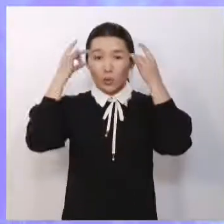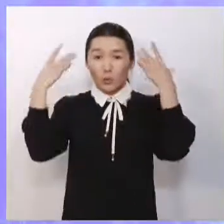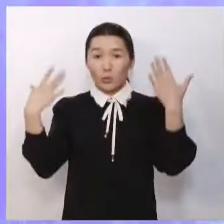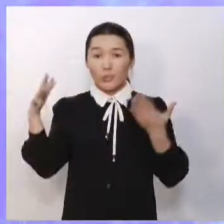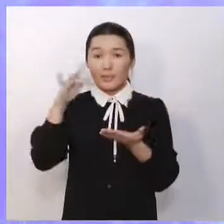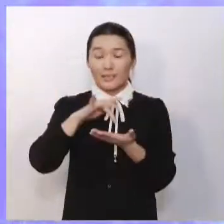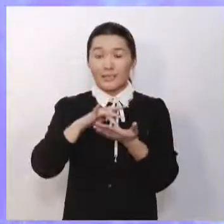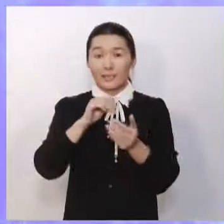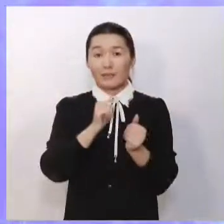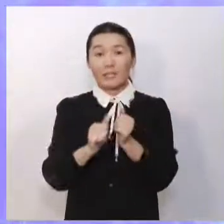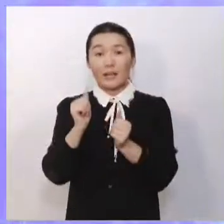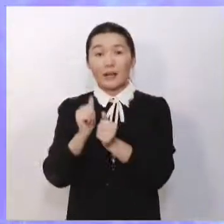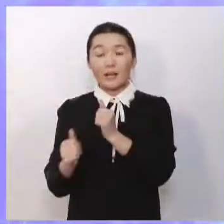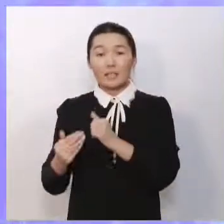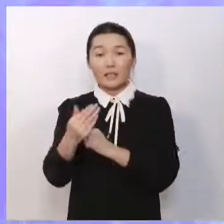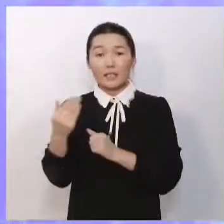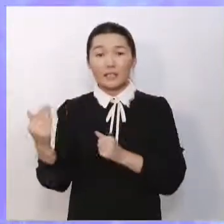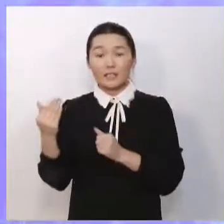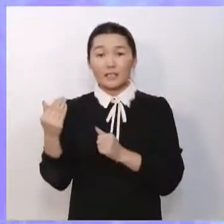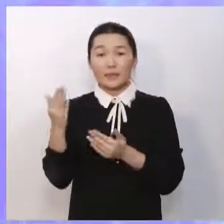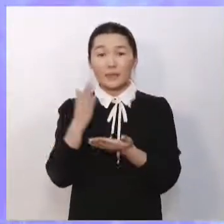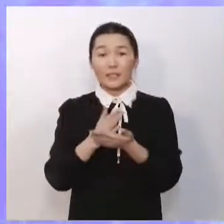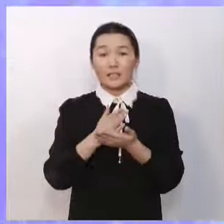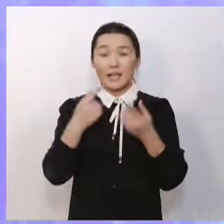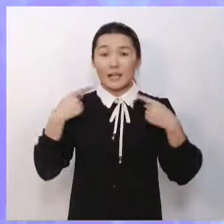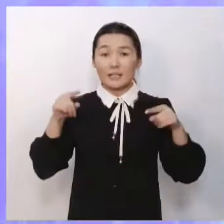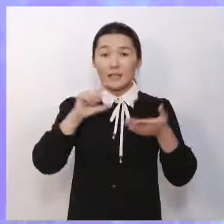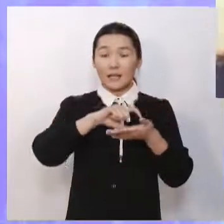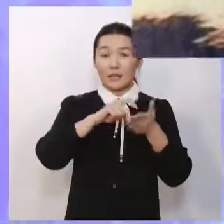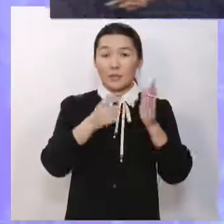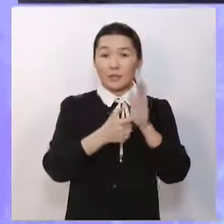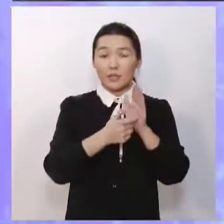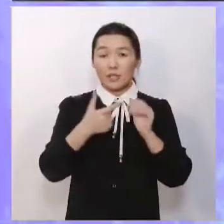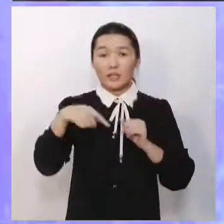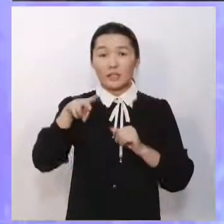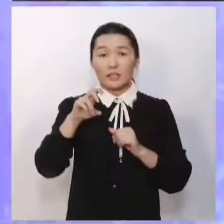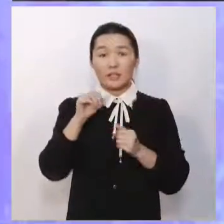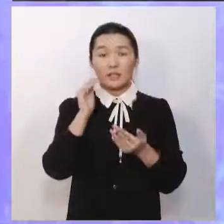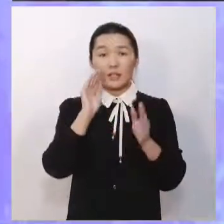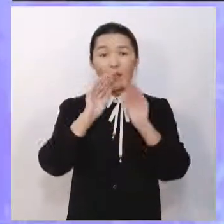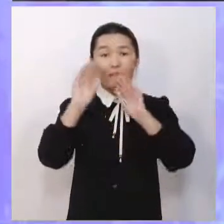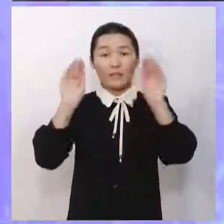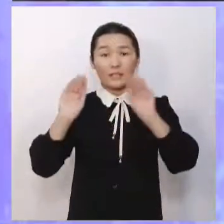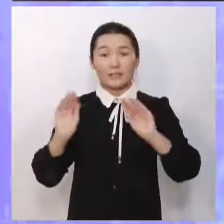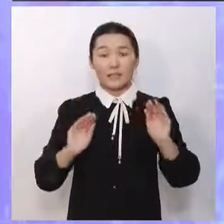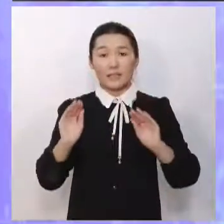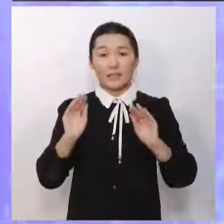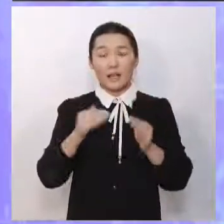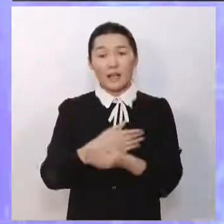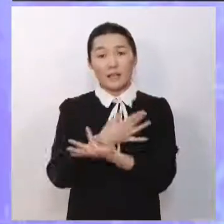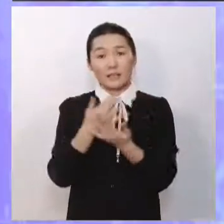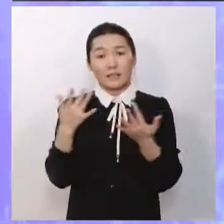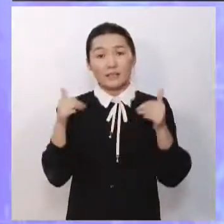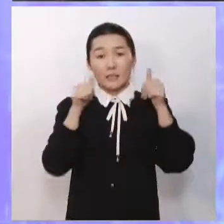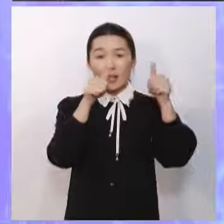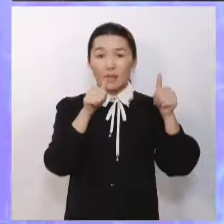них выделены отдельные помещения, где выставлены изделия,